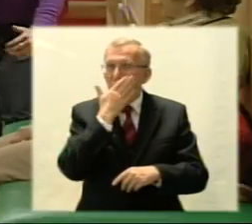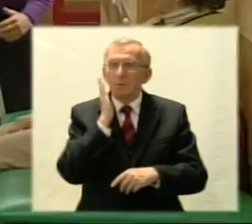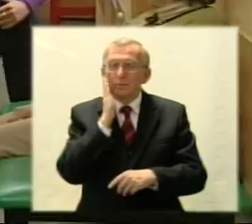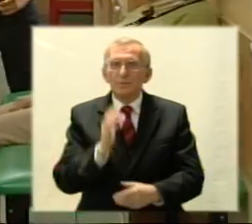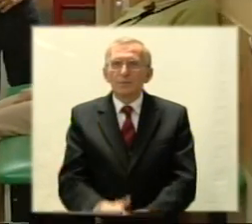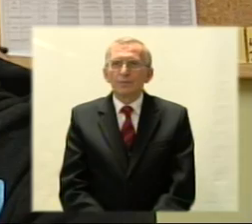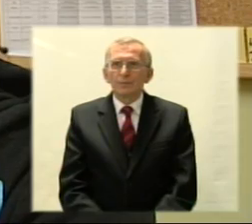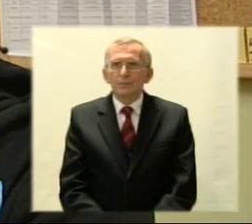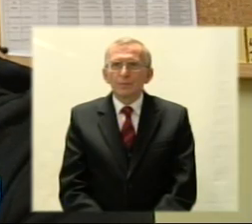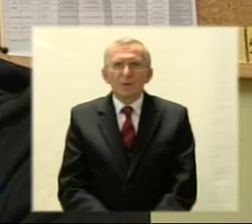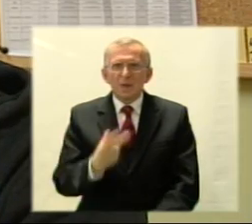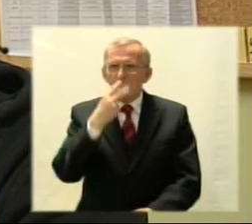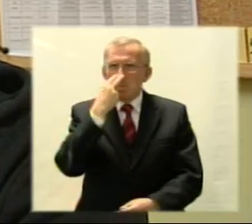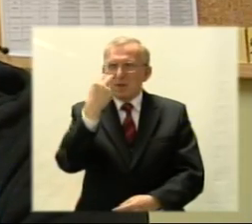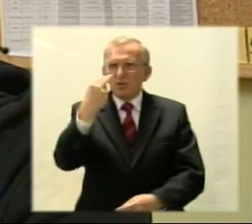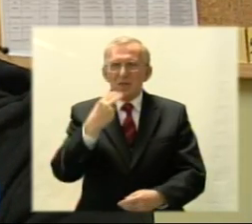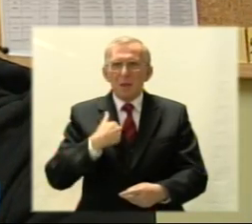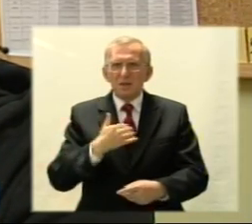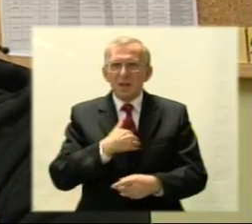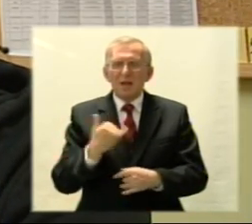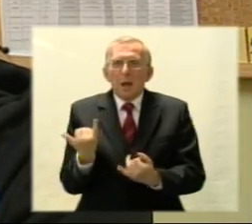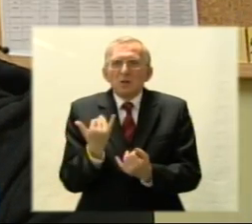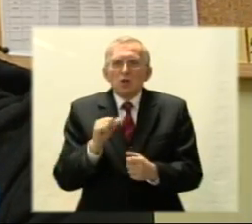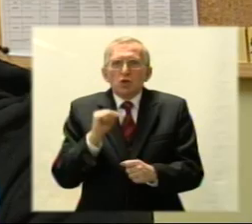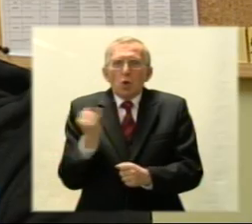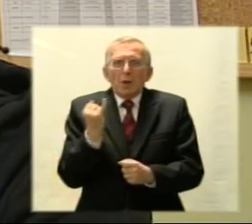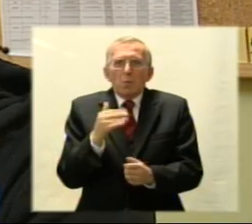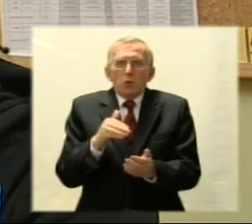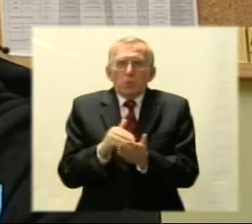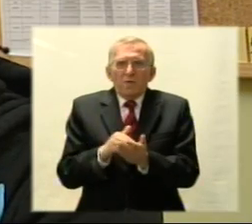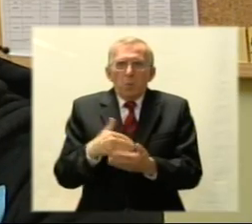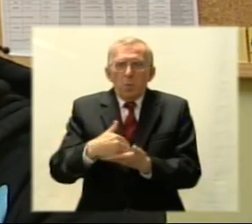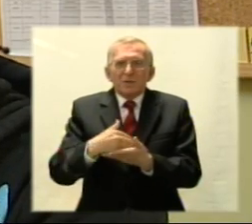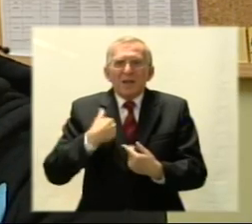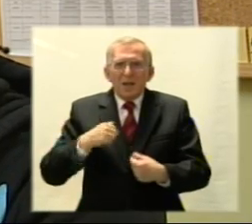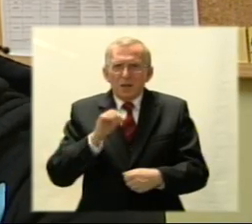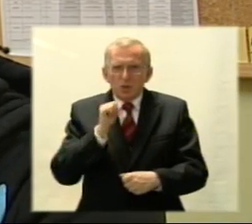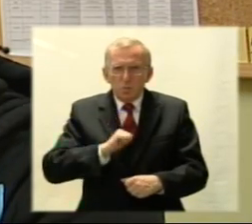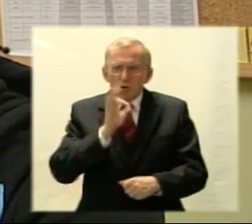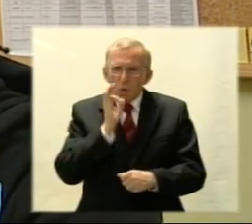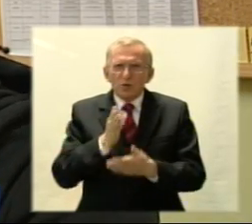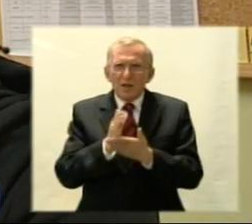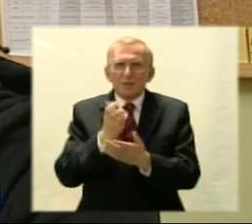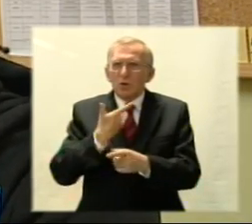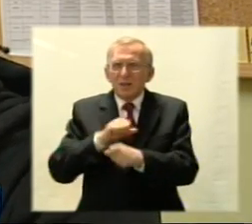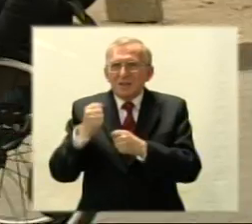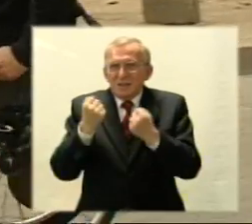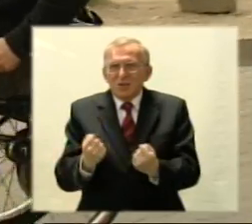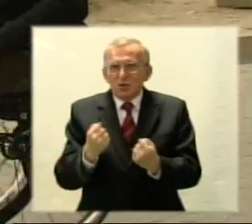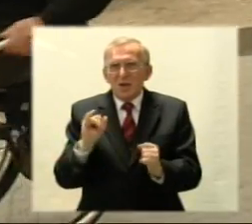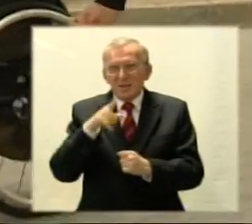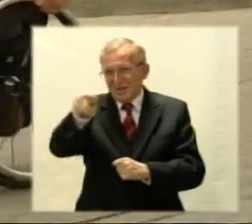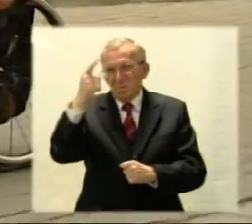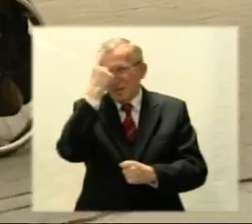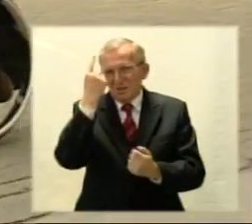twarz nie patrz na mnie tak jakbym ciągle potrzebował pomocy ja dobrze sobie radzę I wcale nie jest tak ciężko jak się Tobie